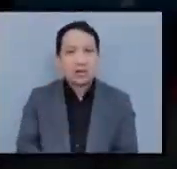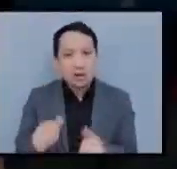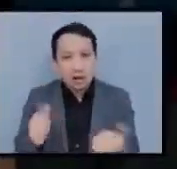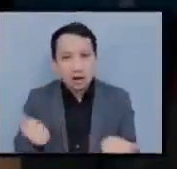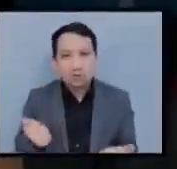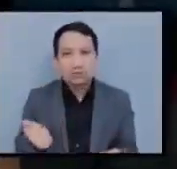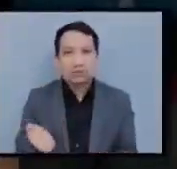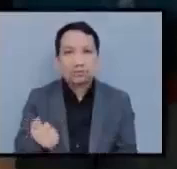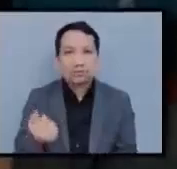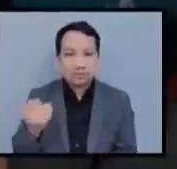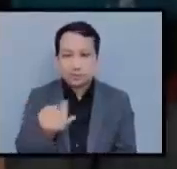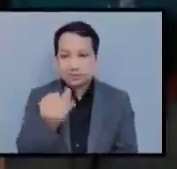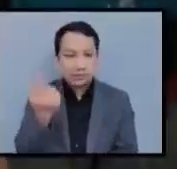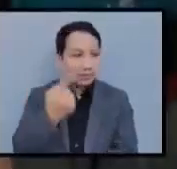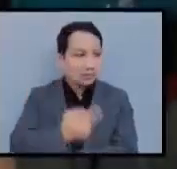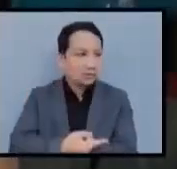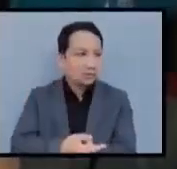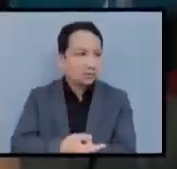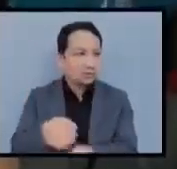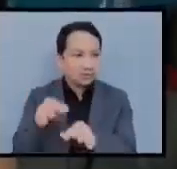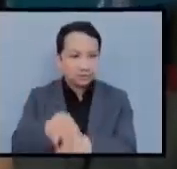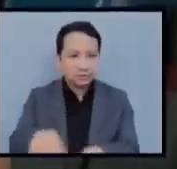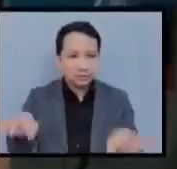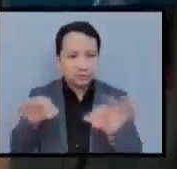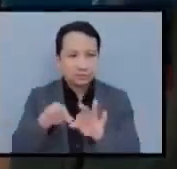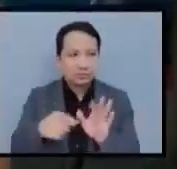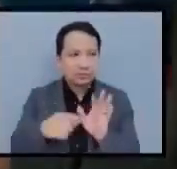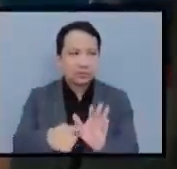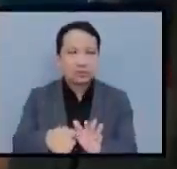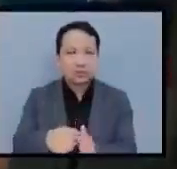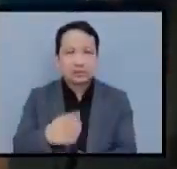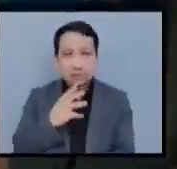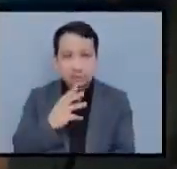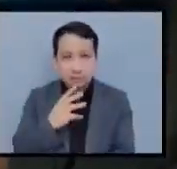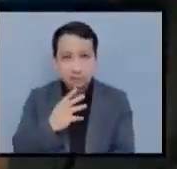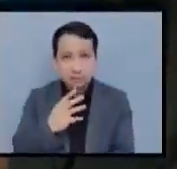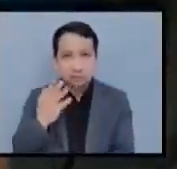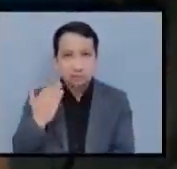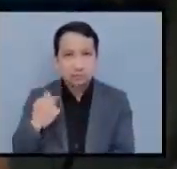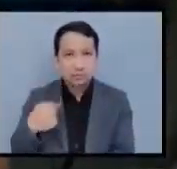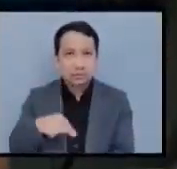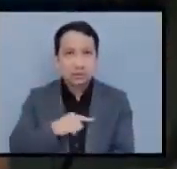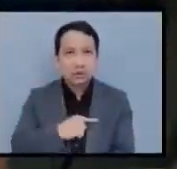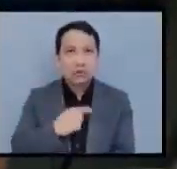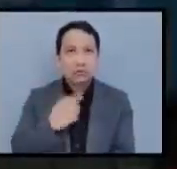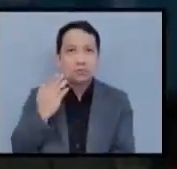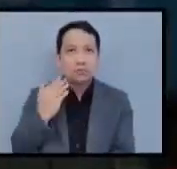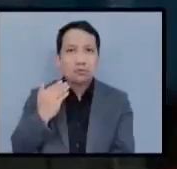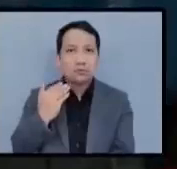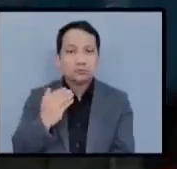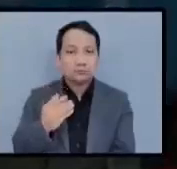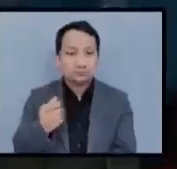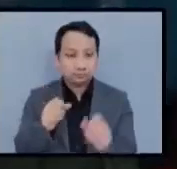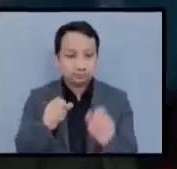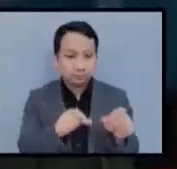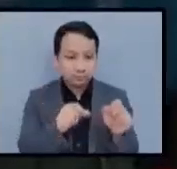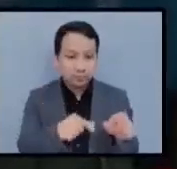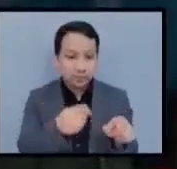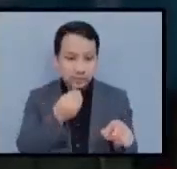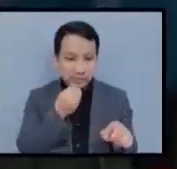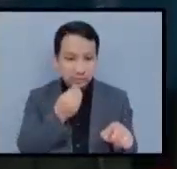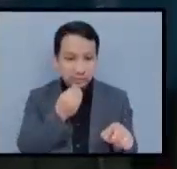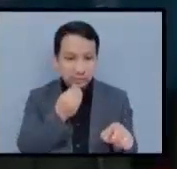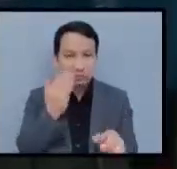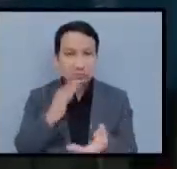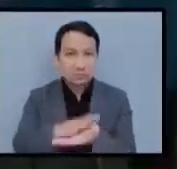Sobrang halaga po ng tubig para sa amin, ma'am, kasi syempre unang-una sa pagkakarinderya namin talagang panghugas